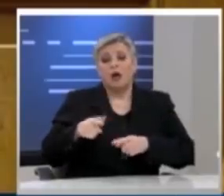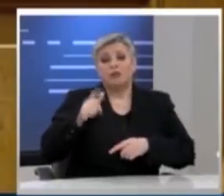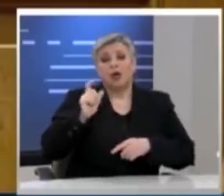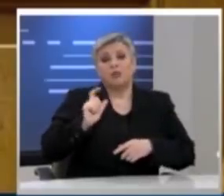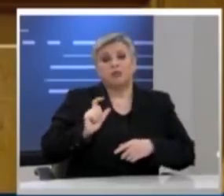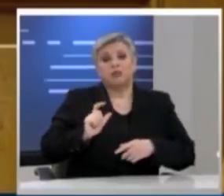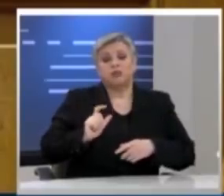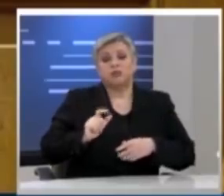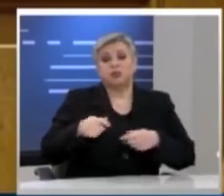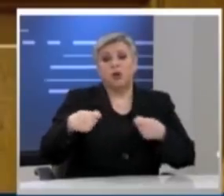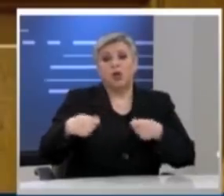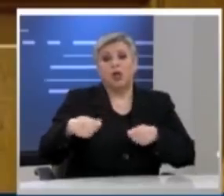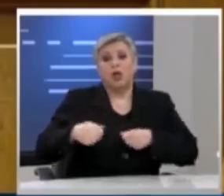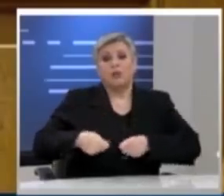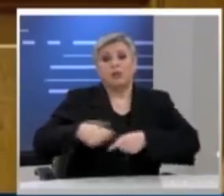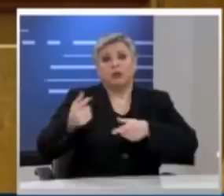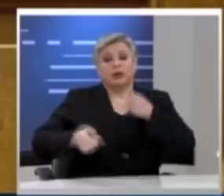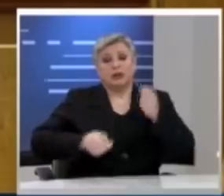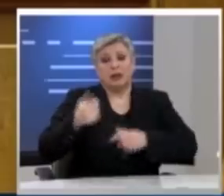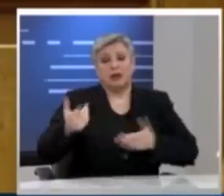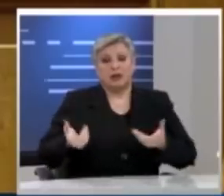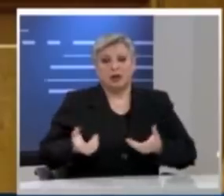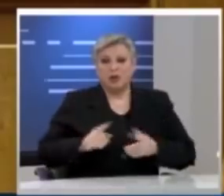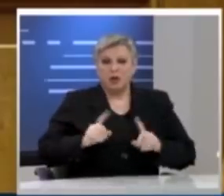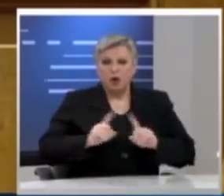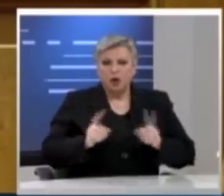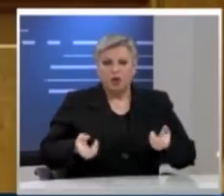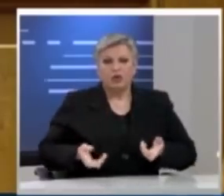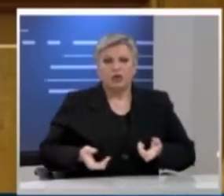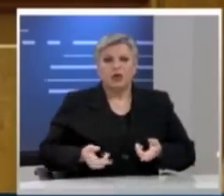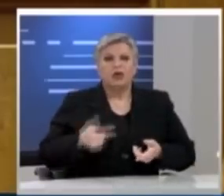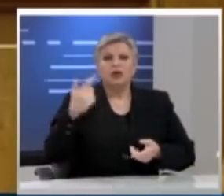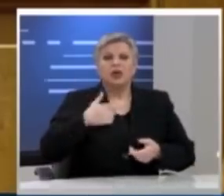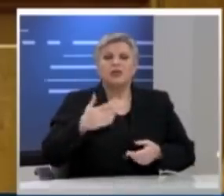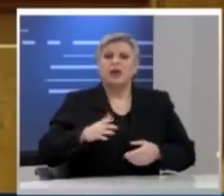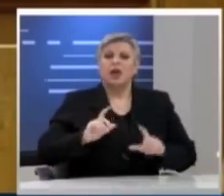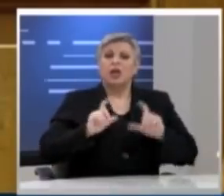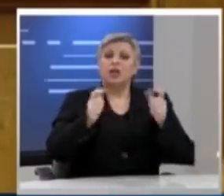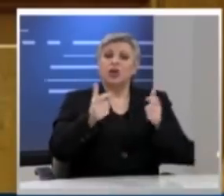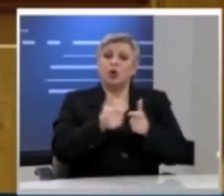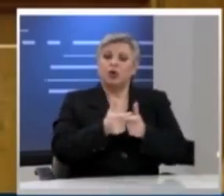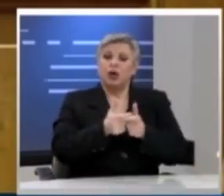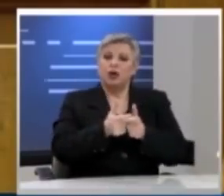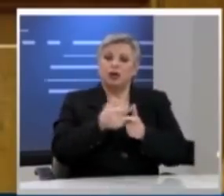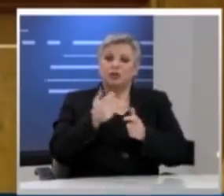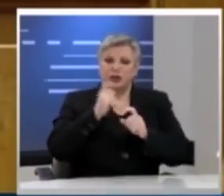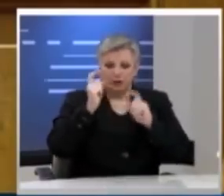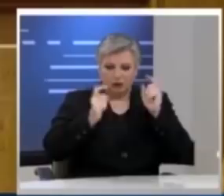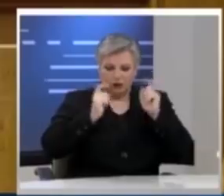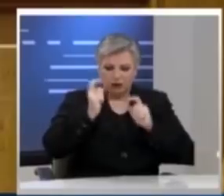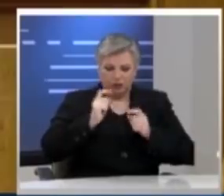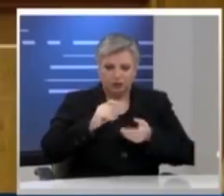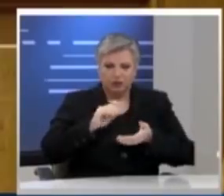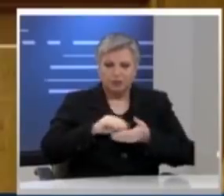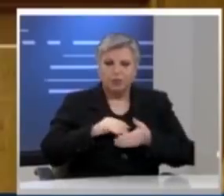πολυτέλεια για την λαϊκή οικογένεια να ξέρει ότι δεν χρειάζεται να βάλει πάλι συνεχώς βαθιά το χέρι στην τσέπη για να